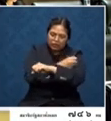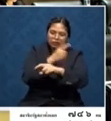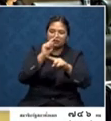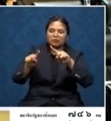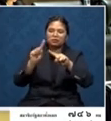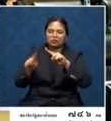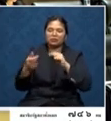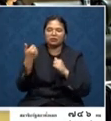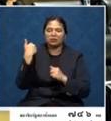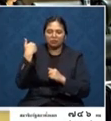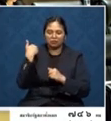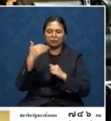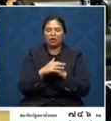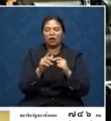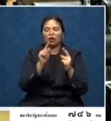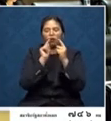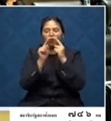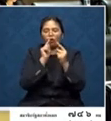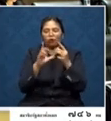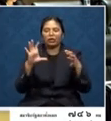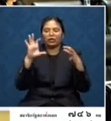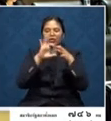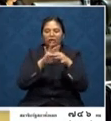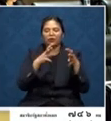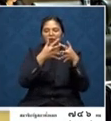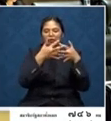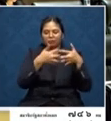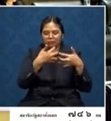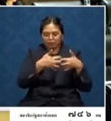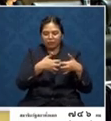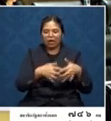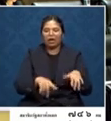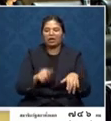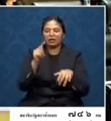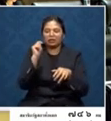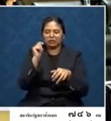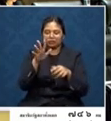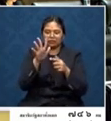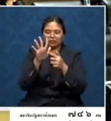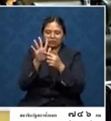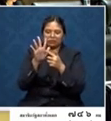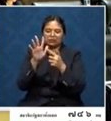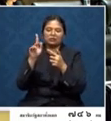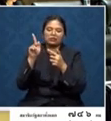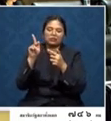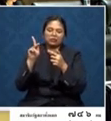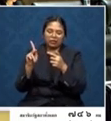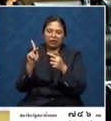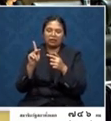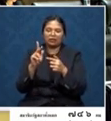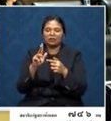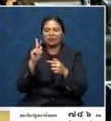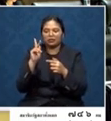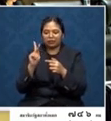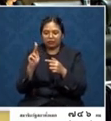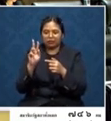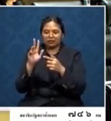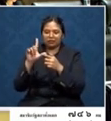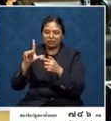ายใต้กลไกของหน่วยงานที่ชื่อว่าทักก้านี้โดยมีตัวแทนผู้รู้จริงในแต่ละอุตสาหกรรมเข้าร่วมด้ว